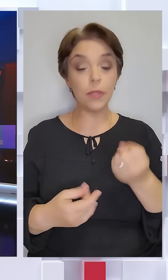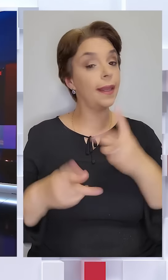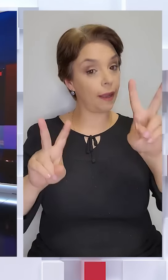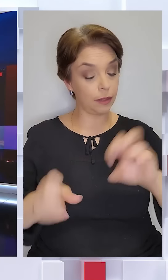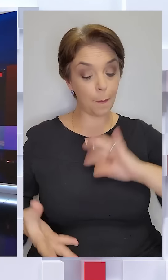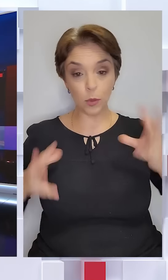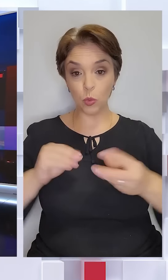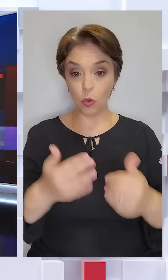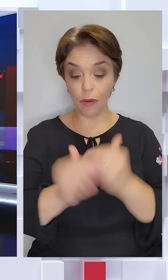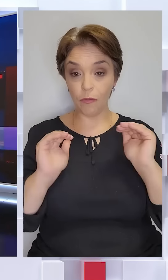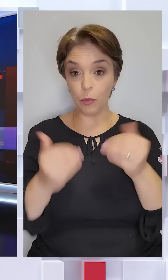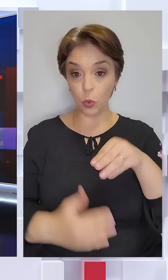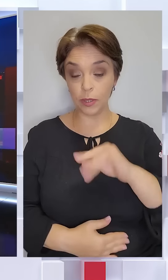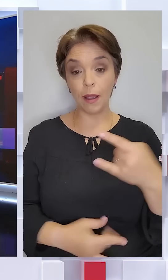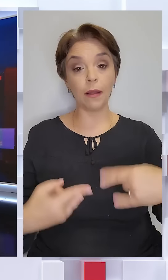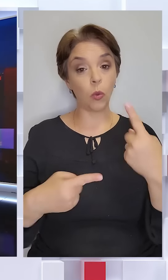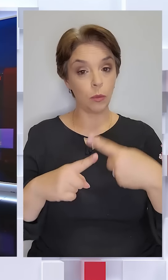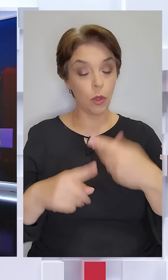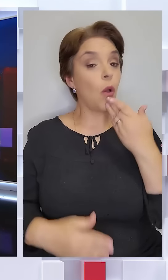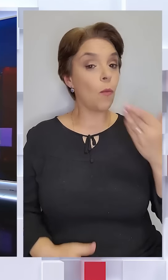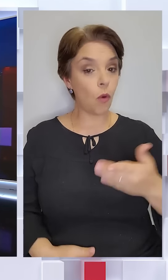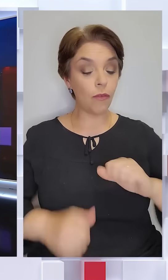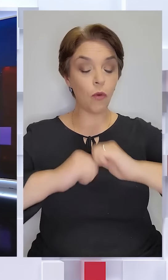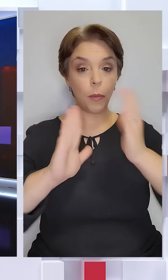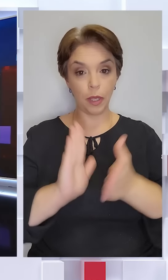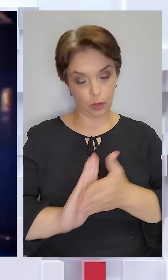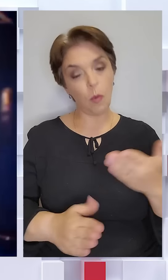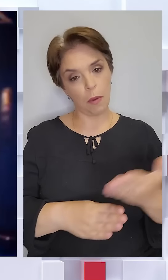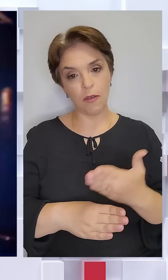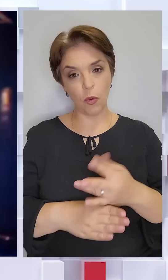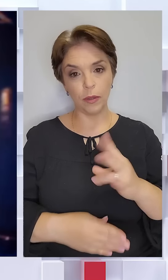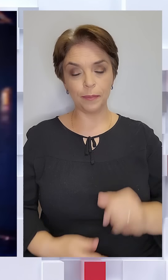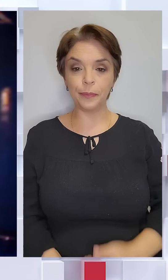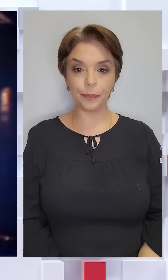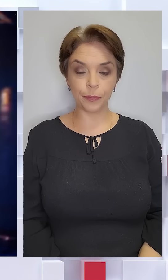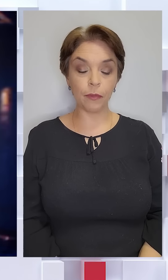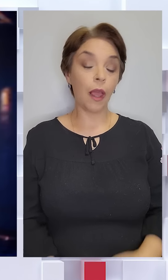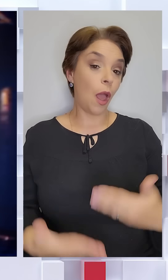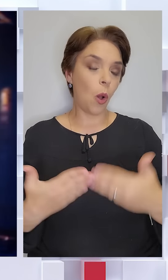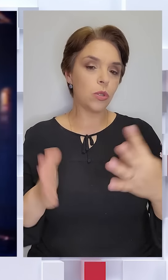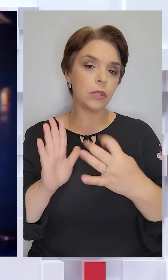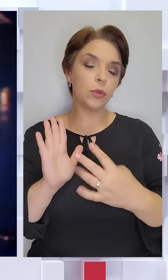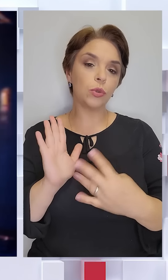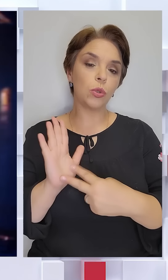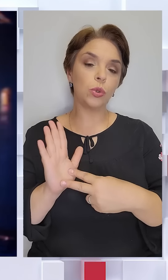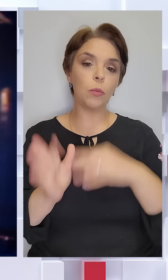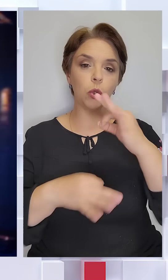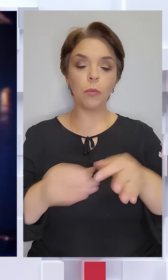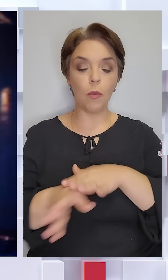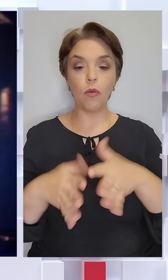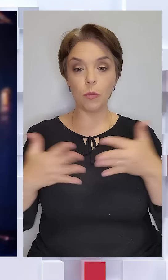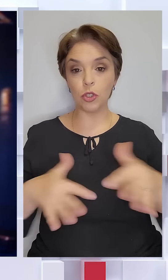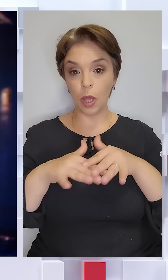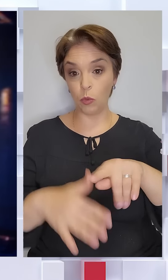тем підсумкового випуску ТСН. Канал «1+1» мовить в об'єднаному марафоні. Отже, 947-ма доба повномасштабної